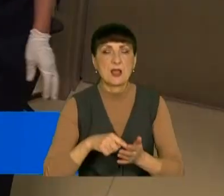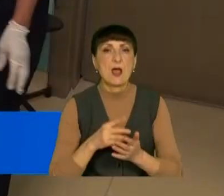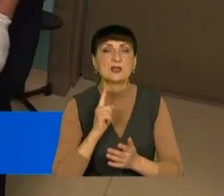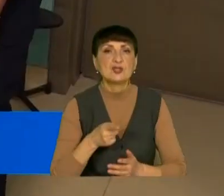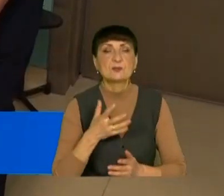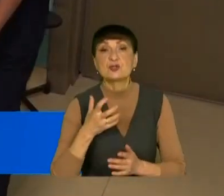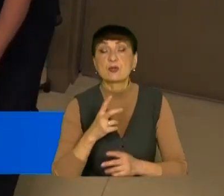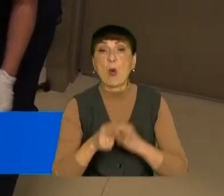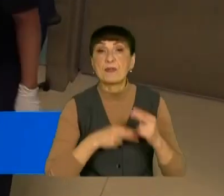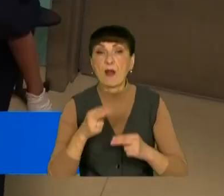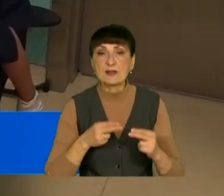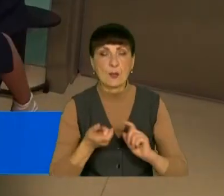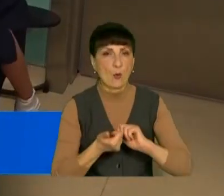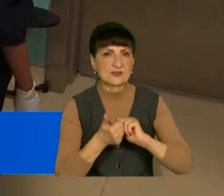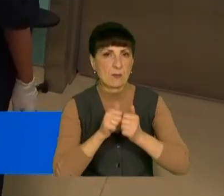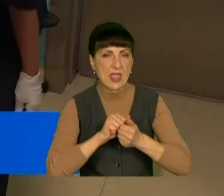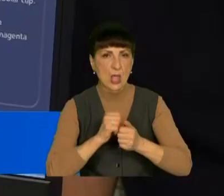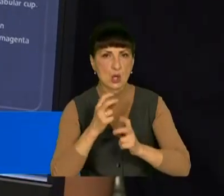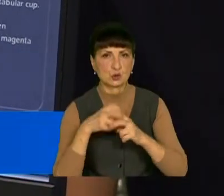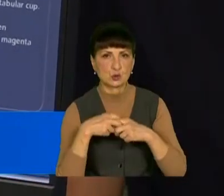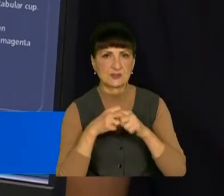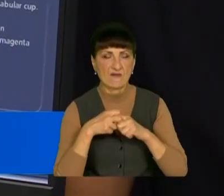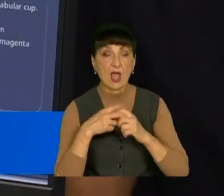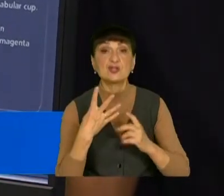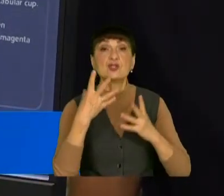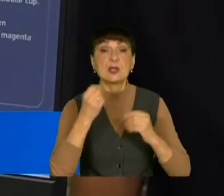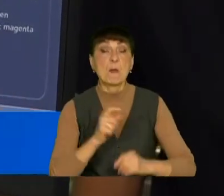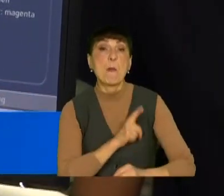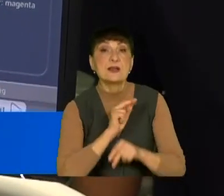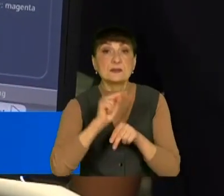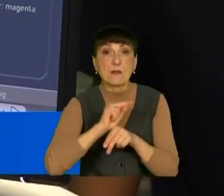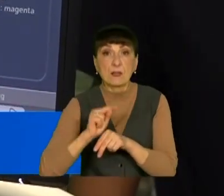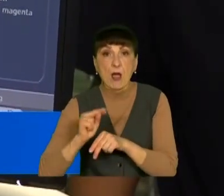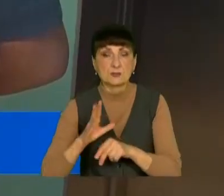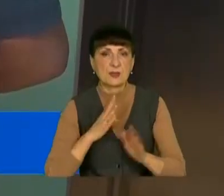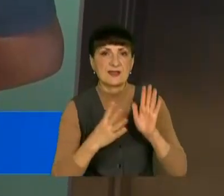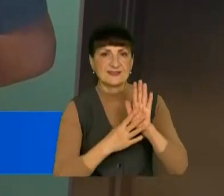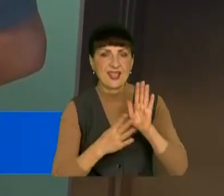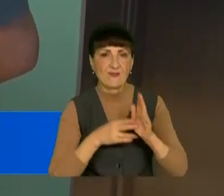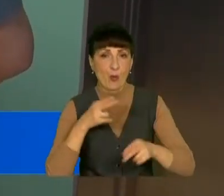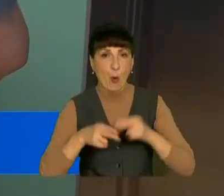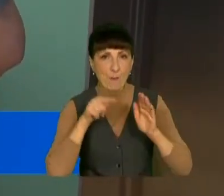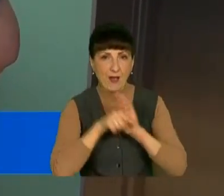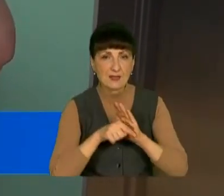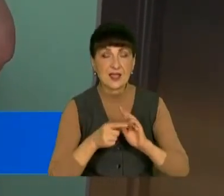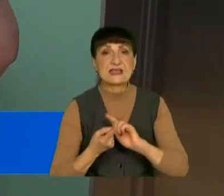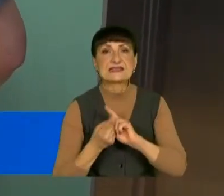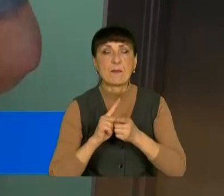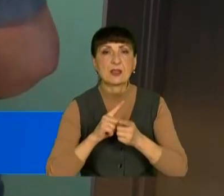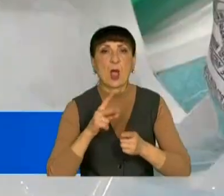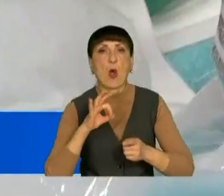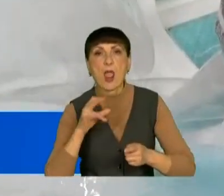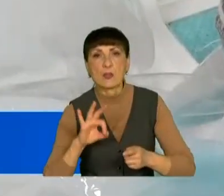1500 традиционных операций по замене суставов. А по итогам 4-дневного мастер-класса провели 9 хирургических вмешательств по замене коленного